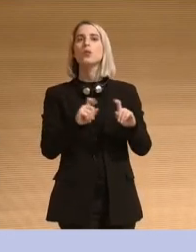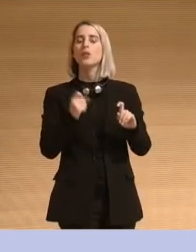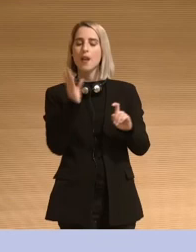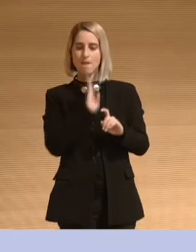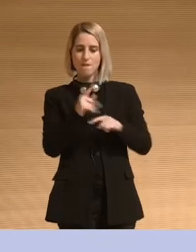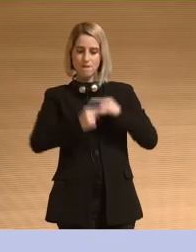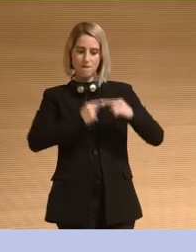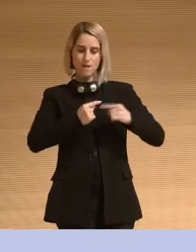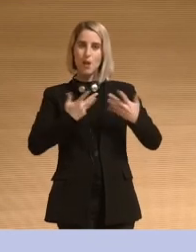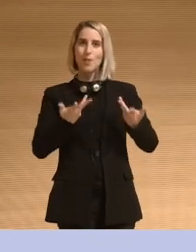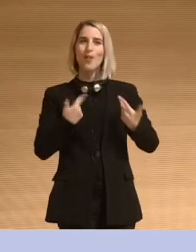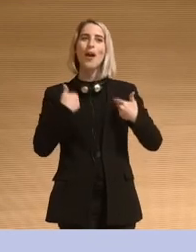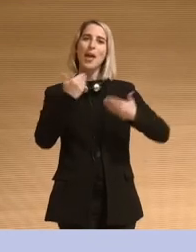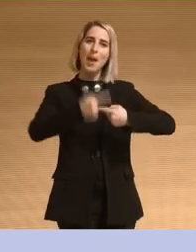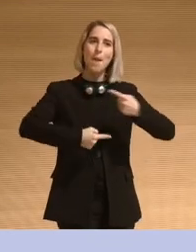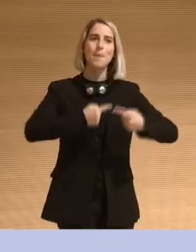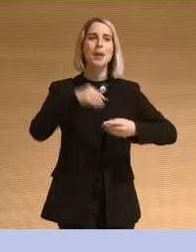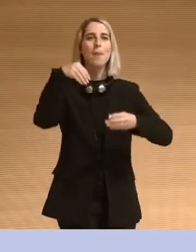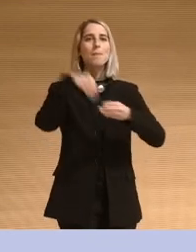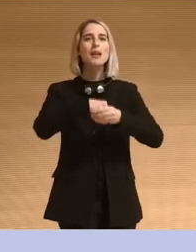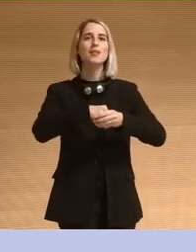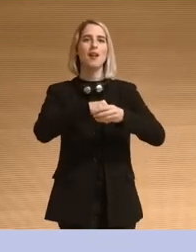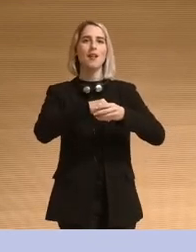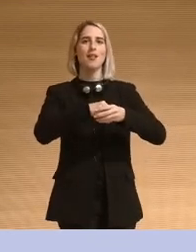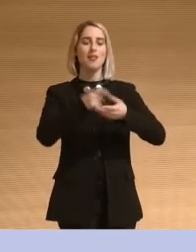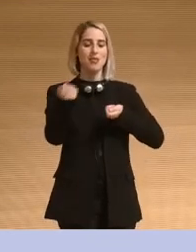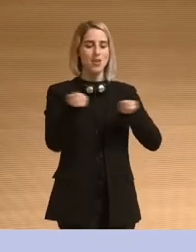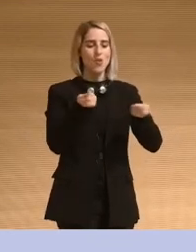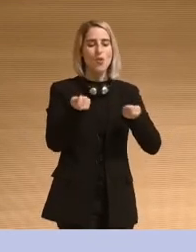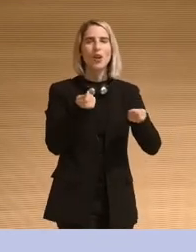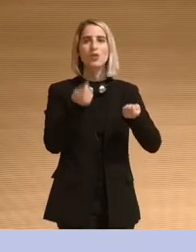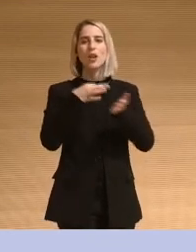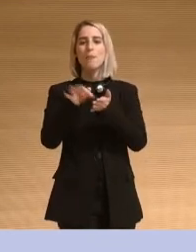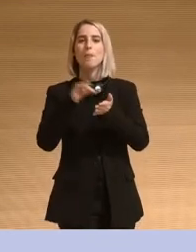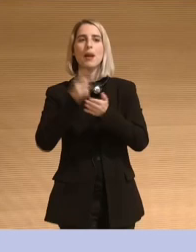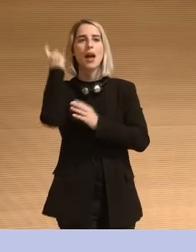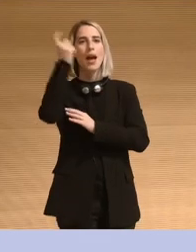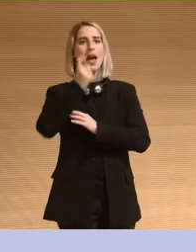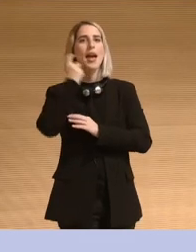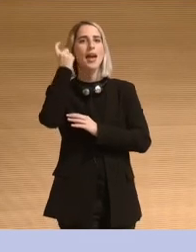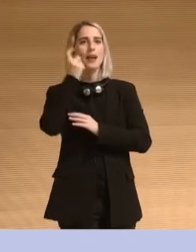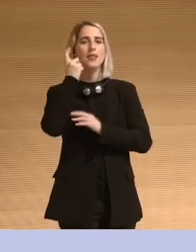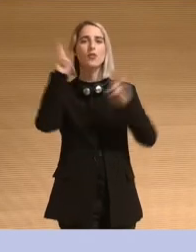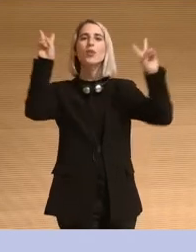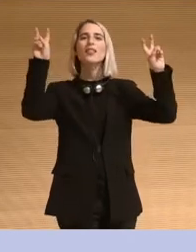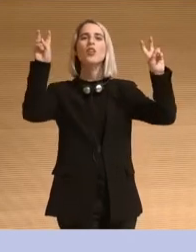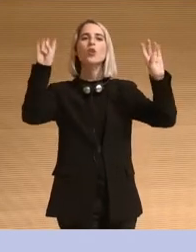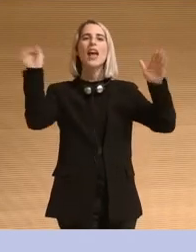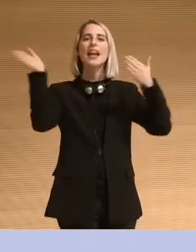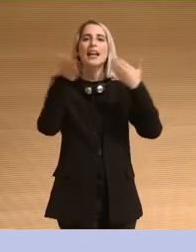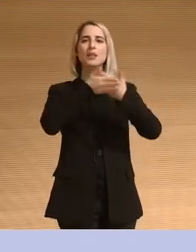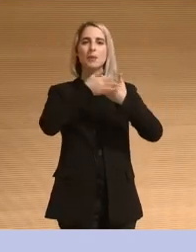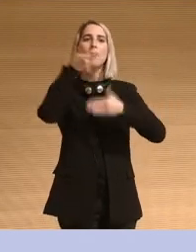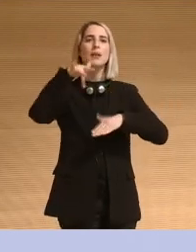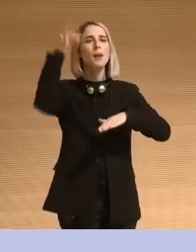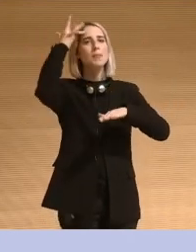από αυτή ακριβώς την εμπειρία της διοργάνωσης και της επιμέλειας της έκθεσης με τον τίτλο «Εγκλισμοί» στο